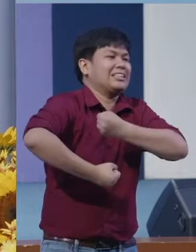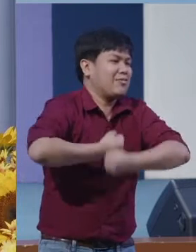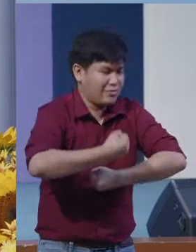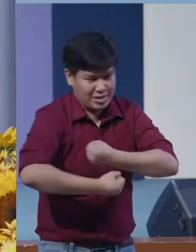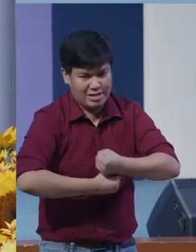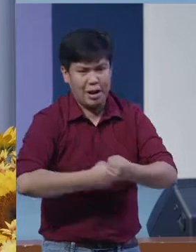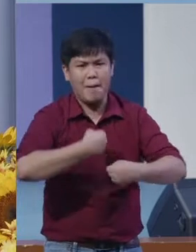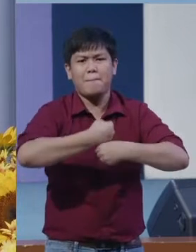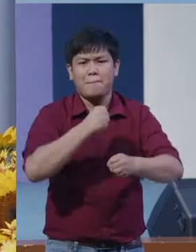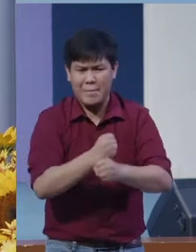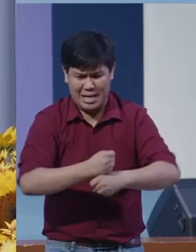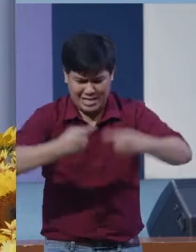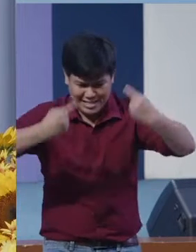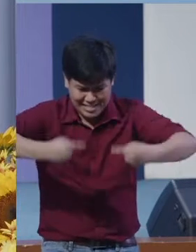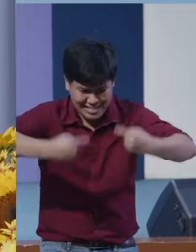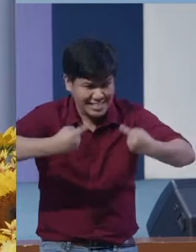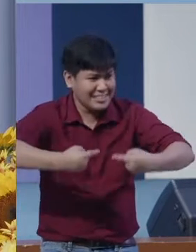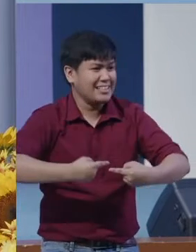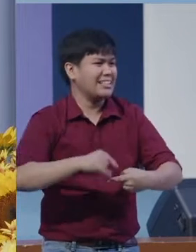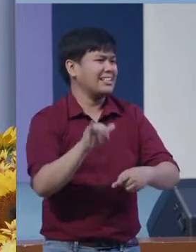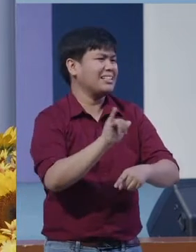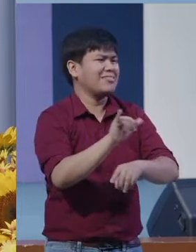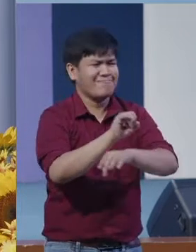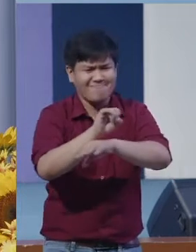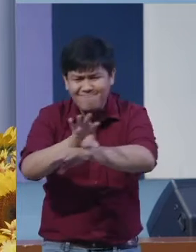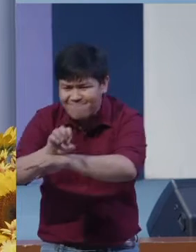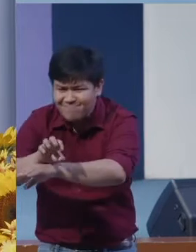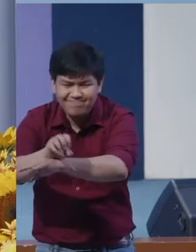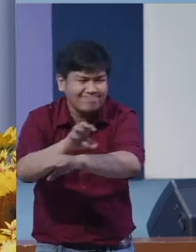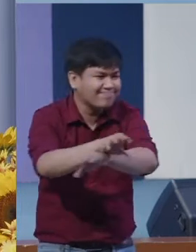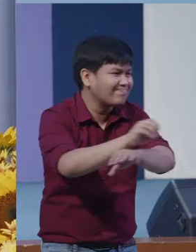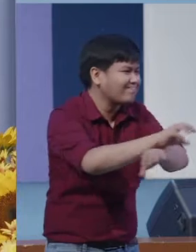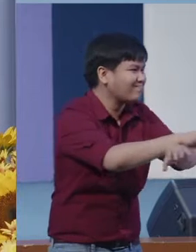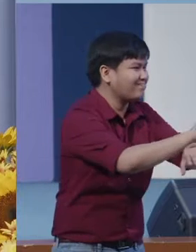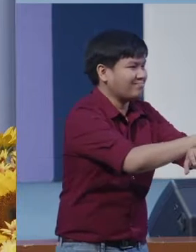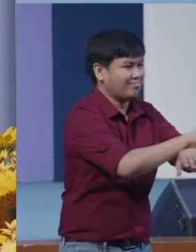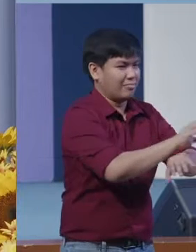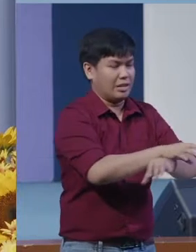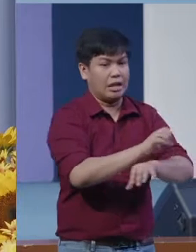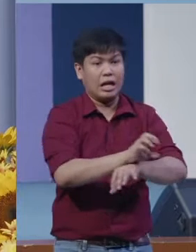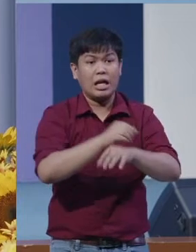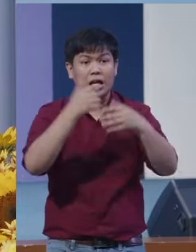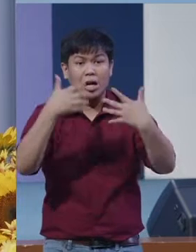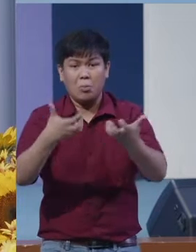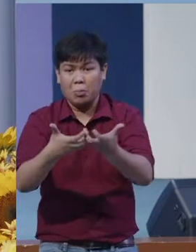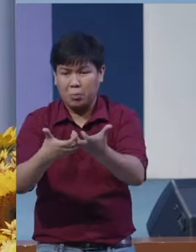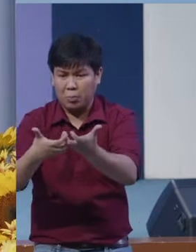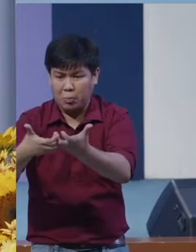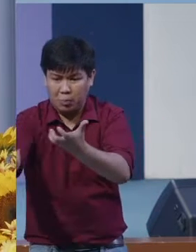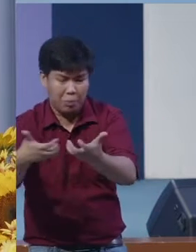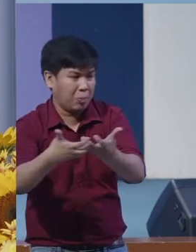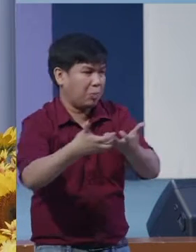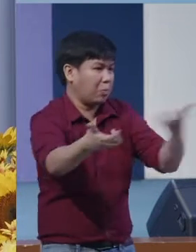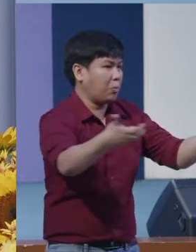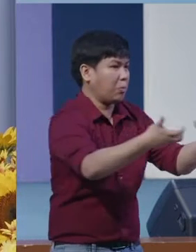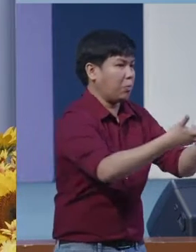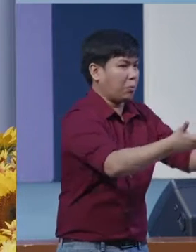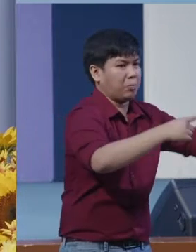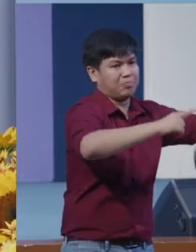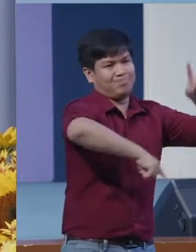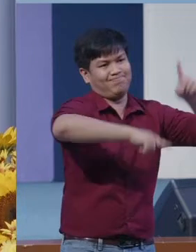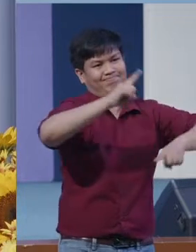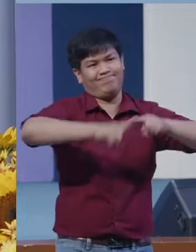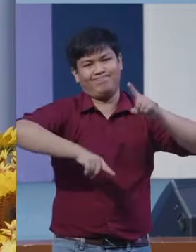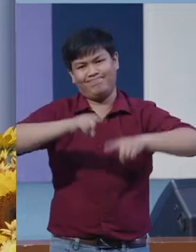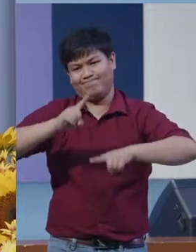whisperer, bulong brigid. A whisperer separates close friends. Hindi po ba